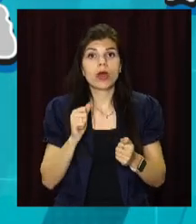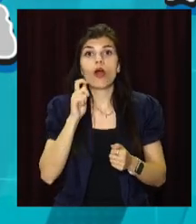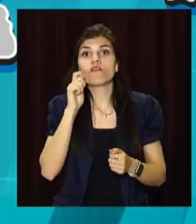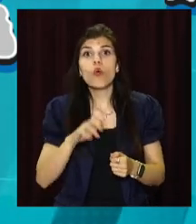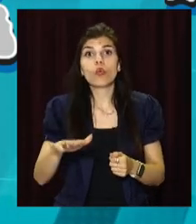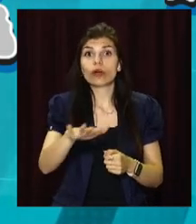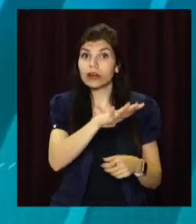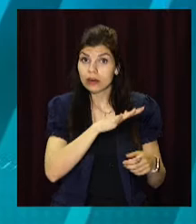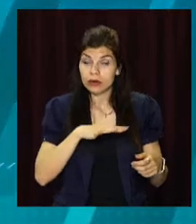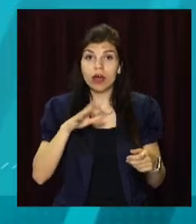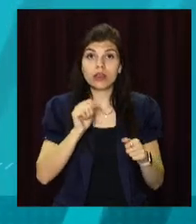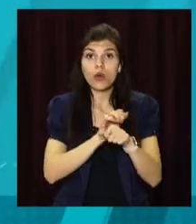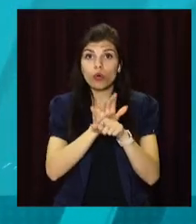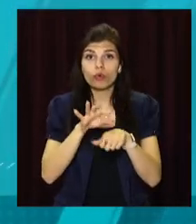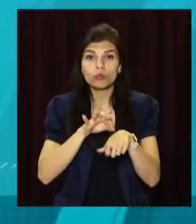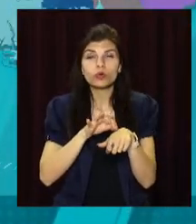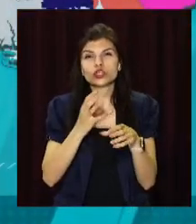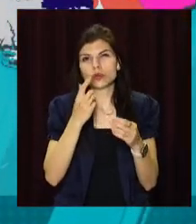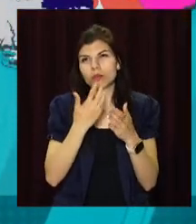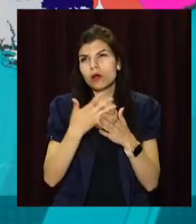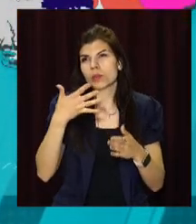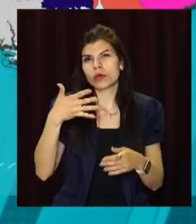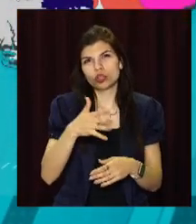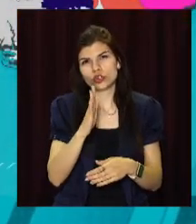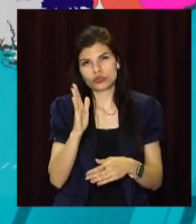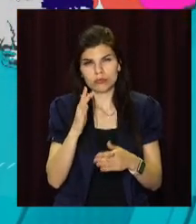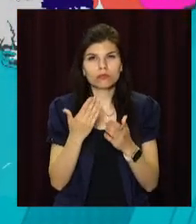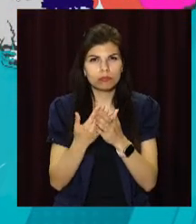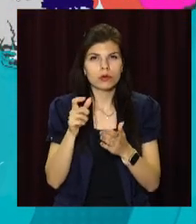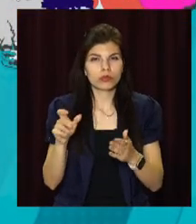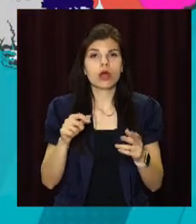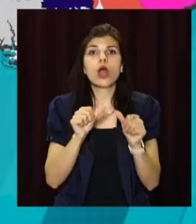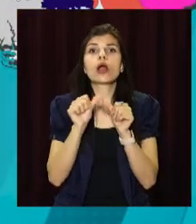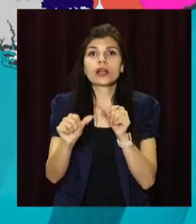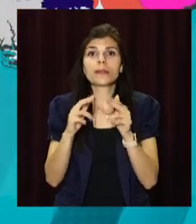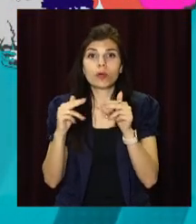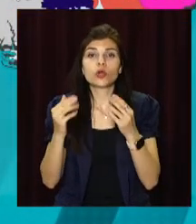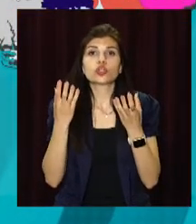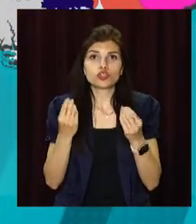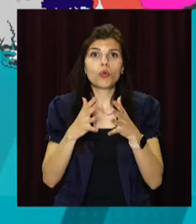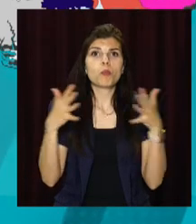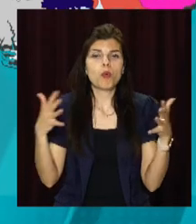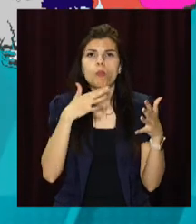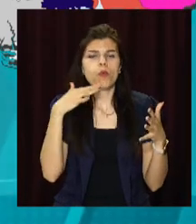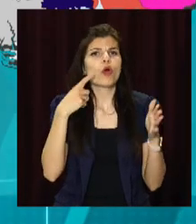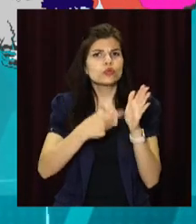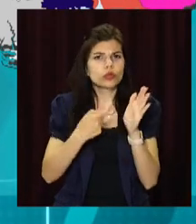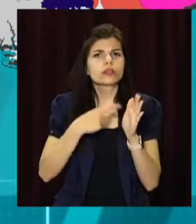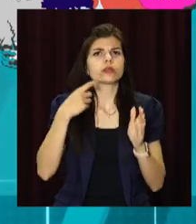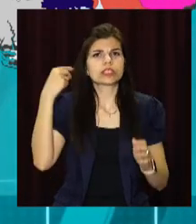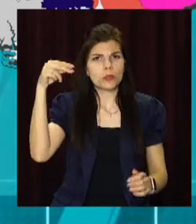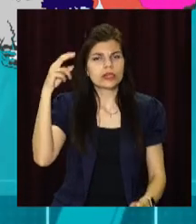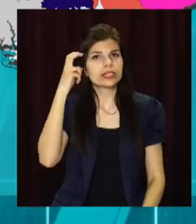Україні минулої доби на корону занедужали ще майже 5 тисяч людей. Крім Дніпропетровщини, найбільше випадків у Донецькій,